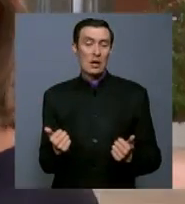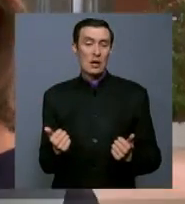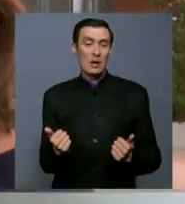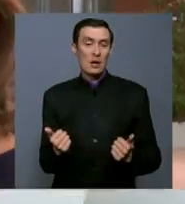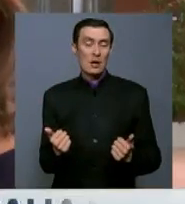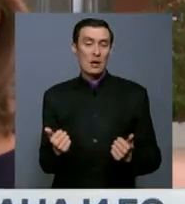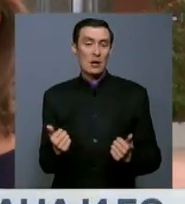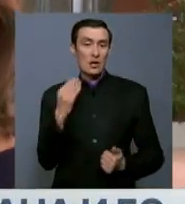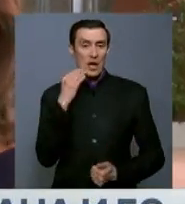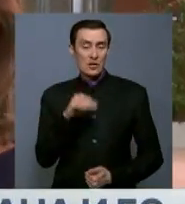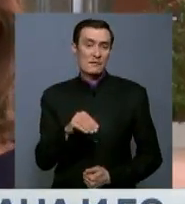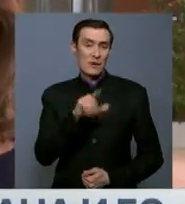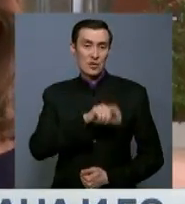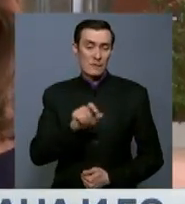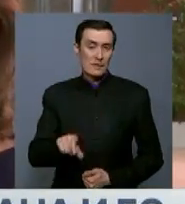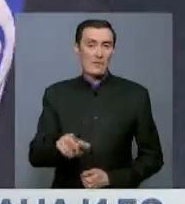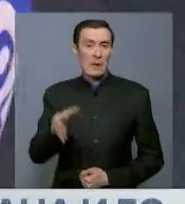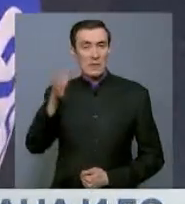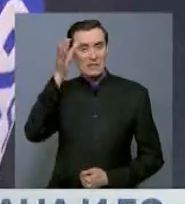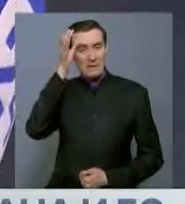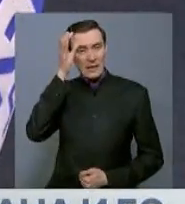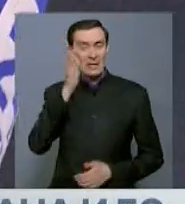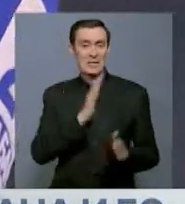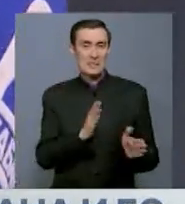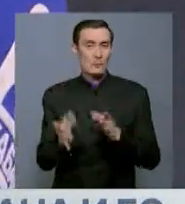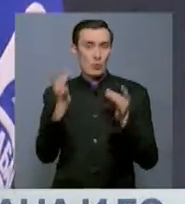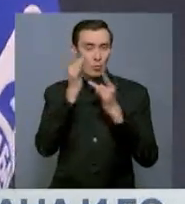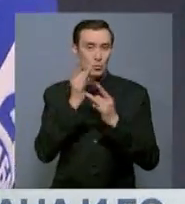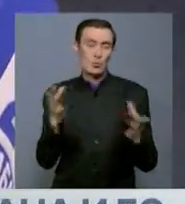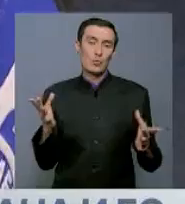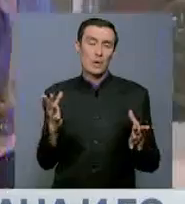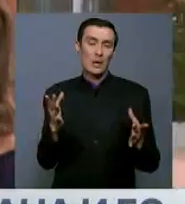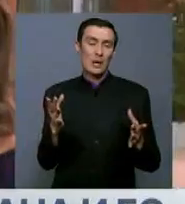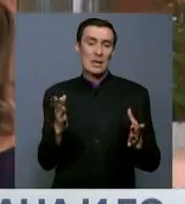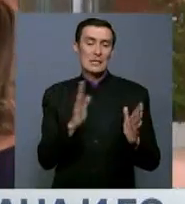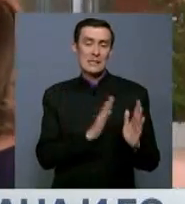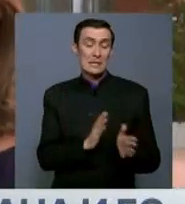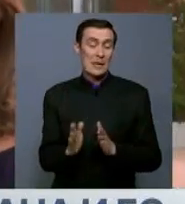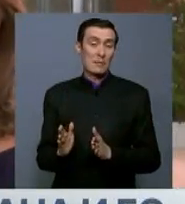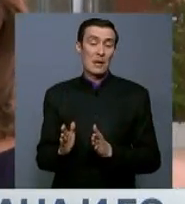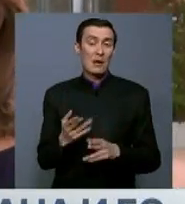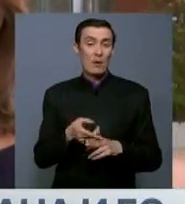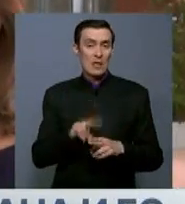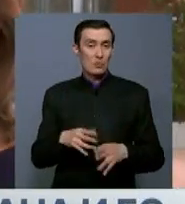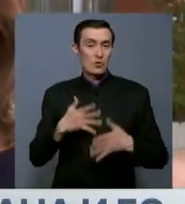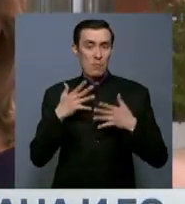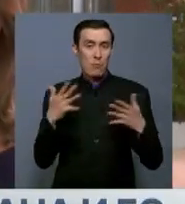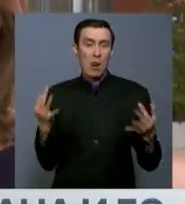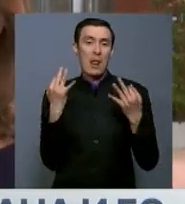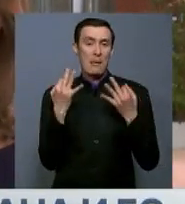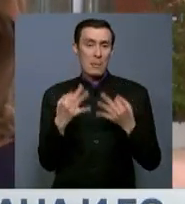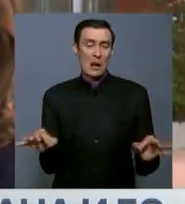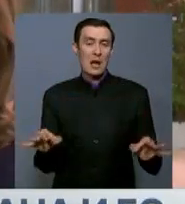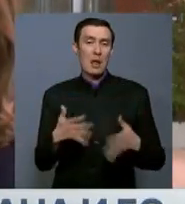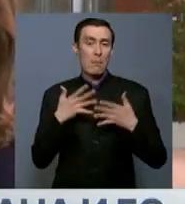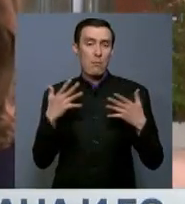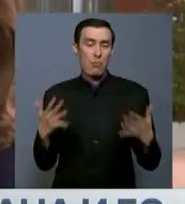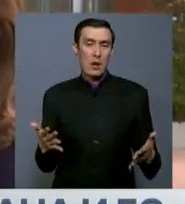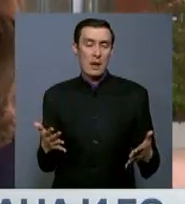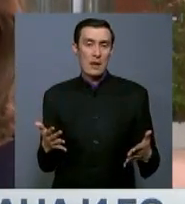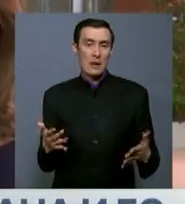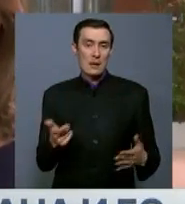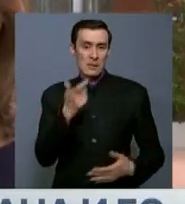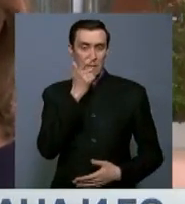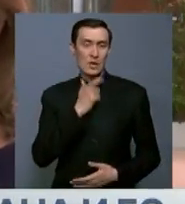ресурс, образование, социальная система, модернизация или политической системы. Это более либеральное, более